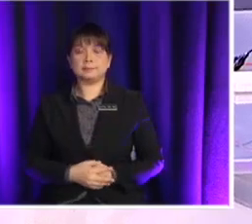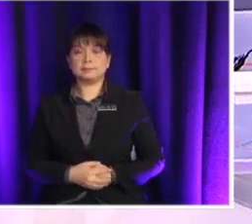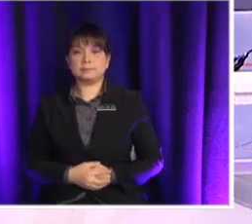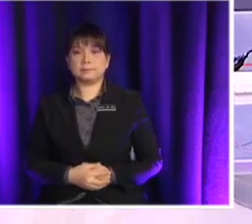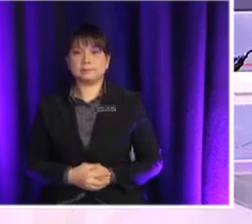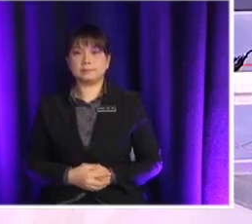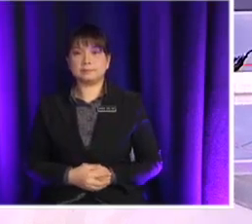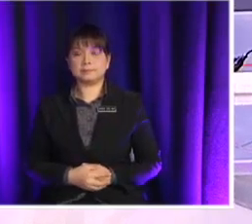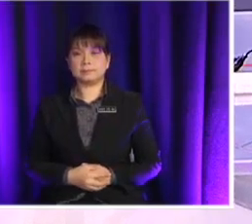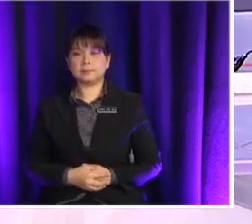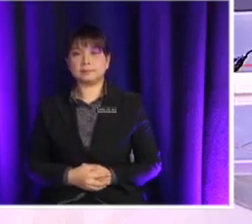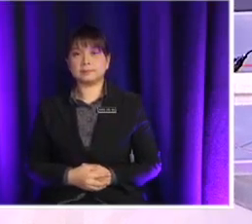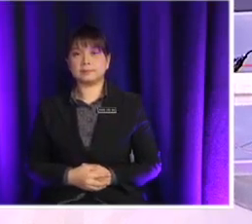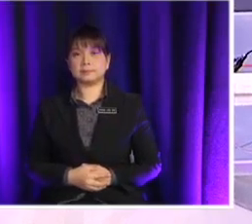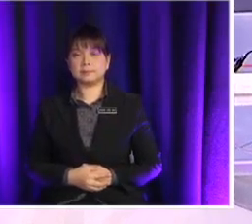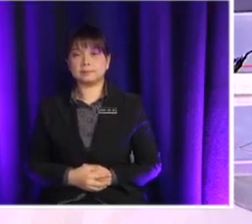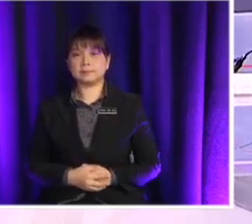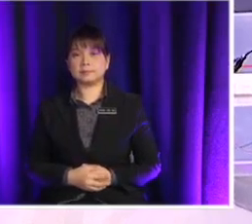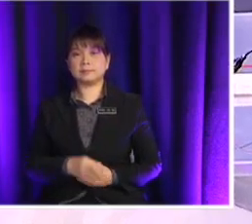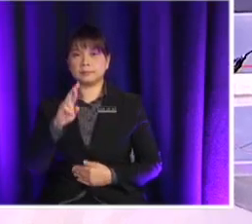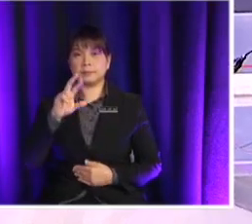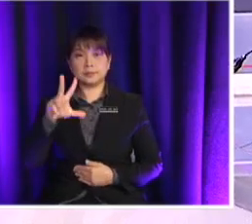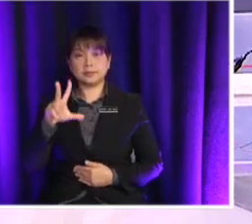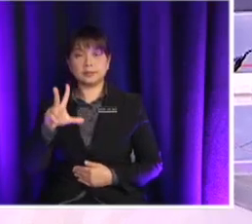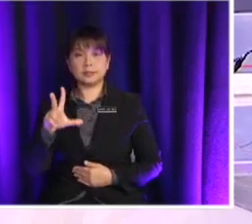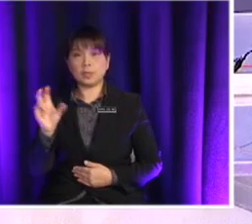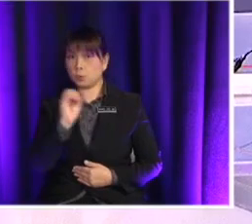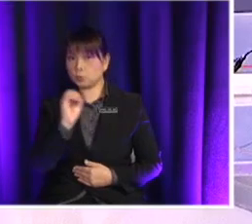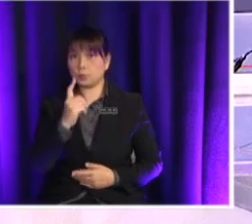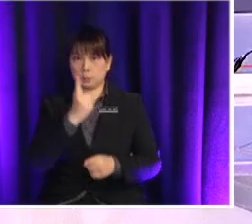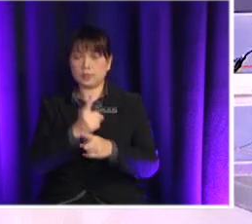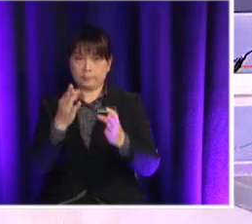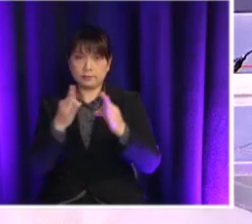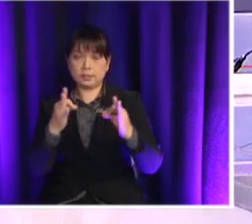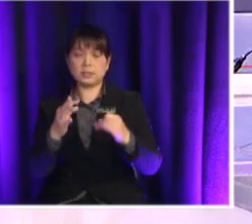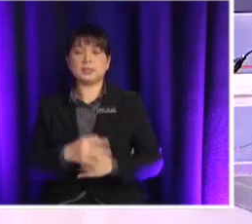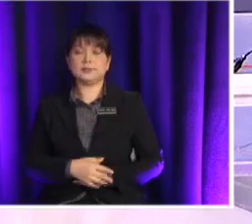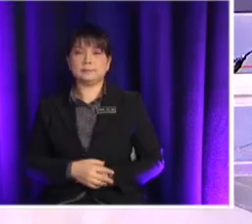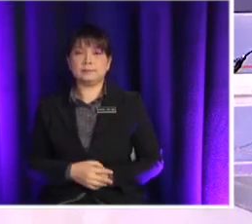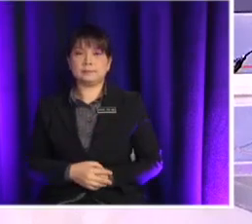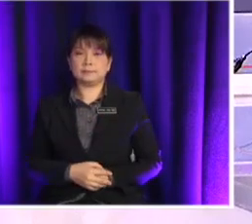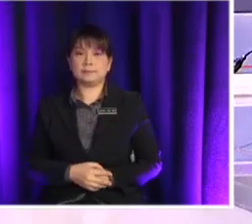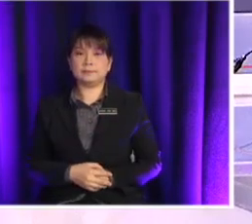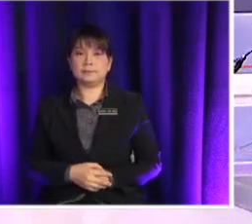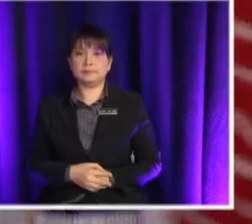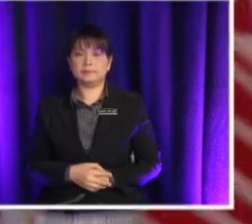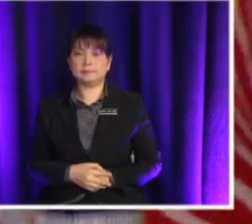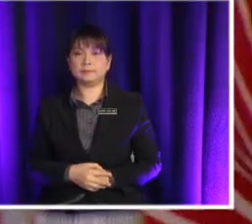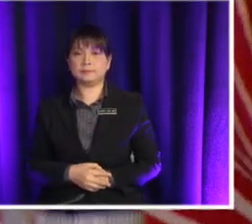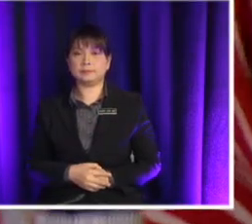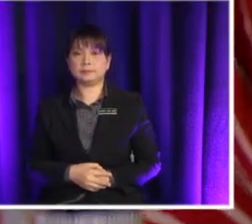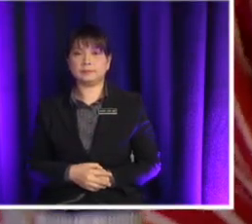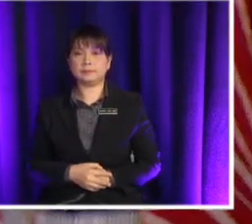tadi R3 tadi yang free tadi kan. R3 yang free tadi maksudnya kaki yang ni tadi kita jumpa dengan anode. So